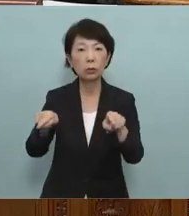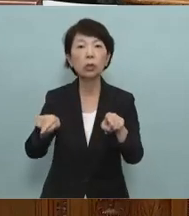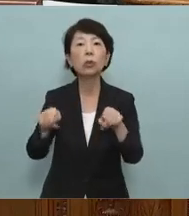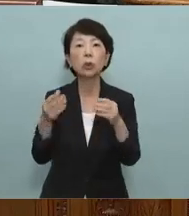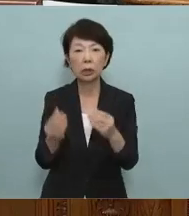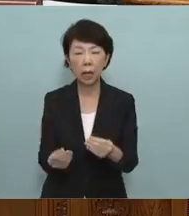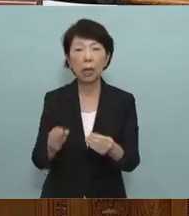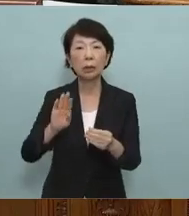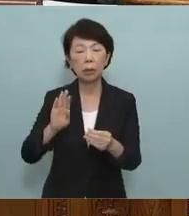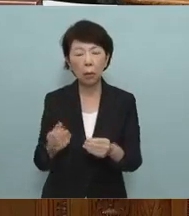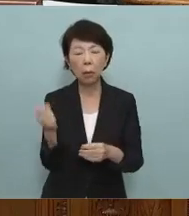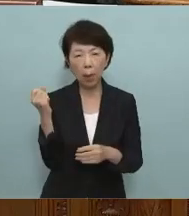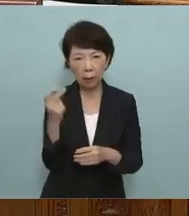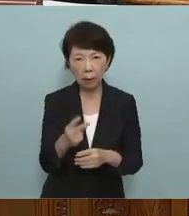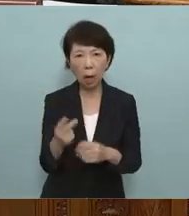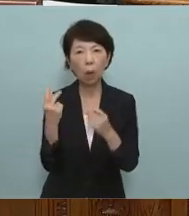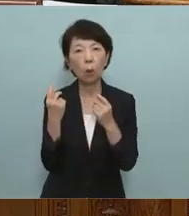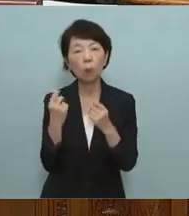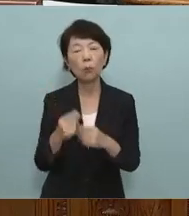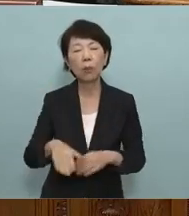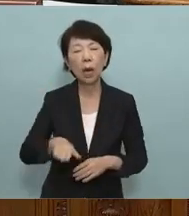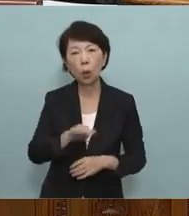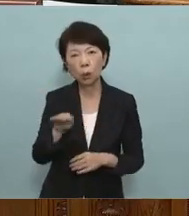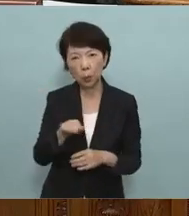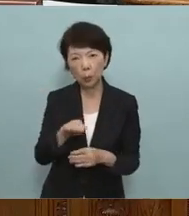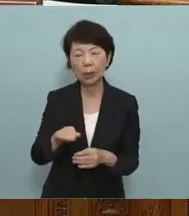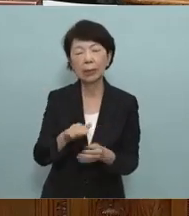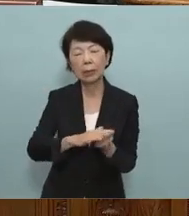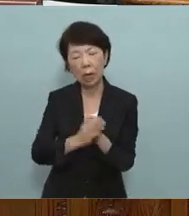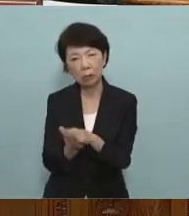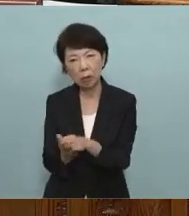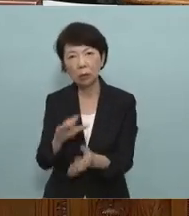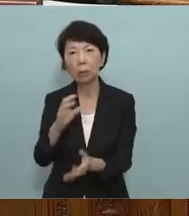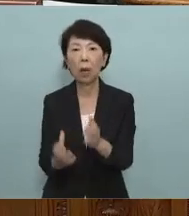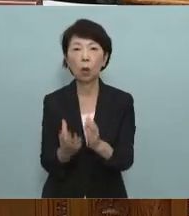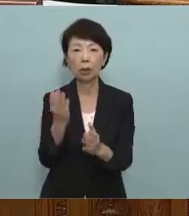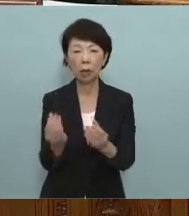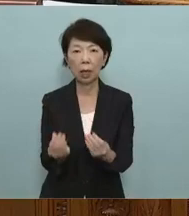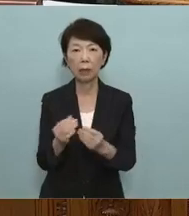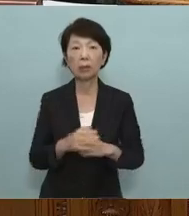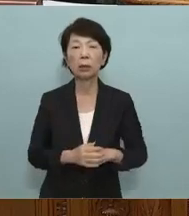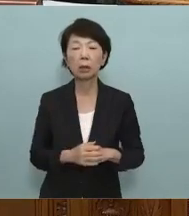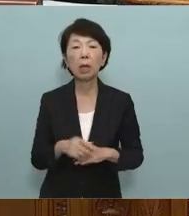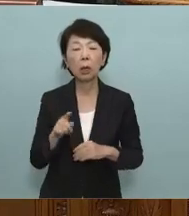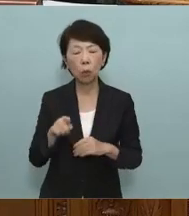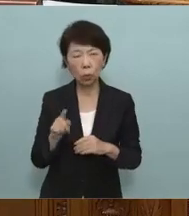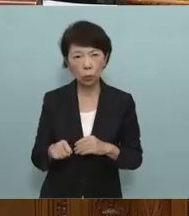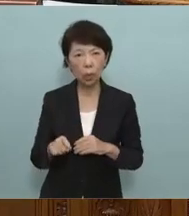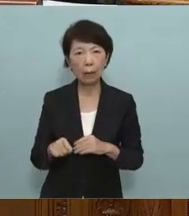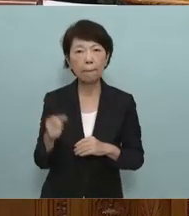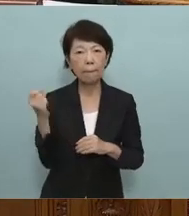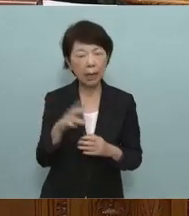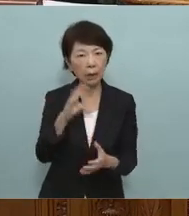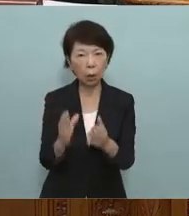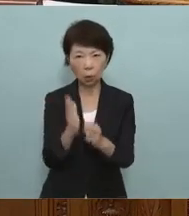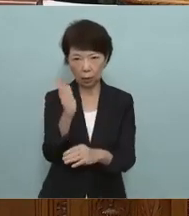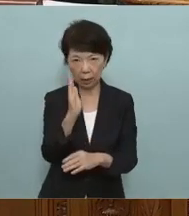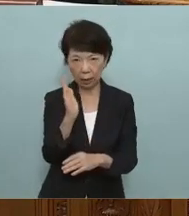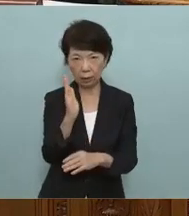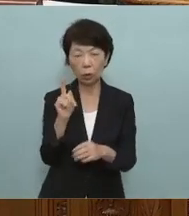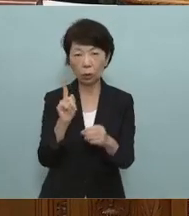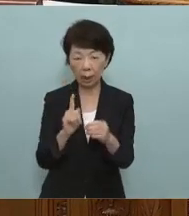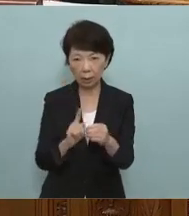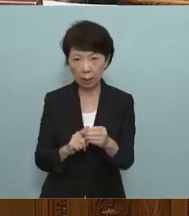ていましたが、再び幼い命が失われてしまいました。こうした悲劇を二度と繰り返さない